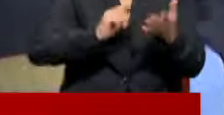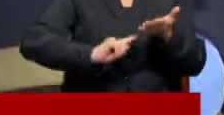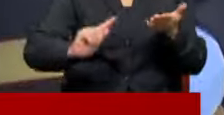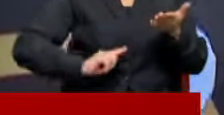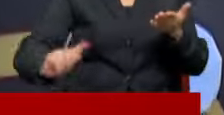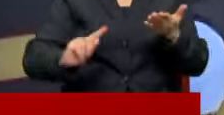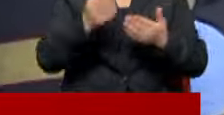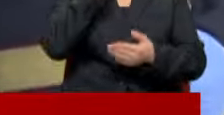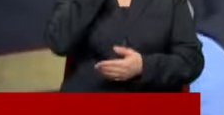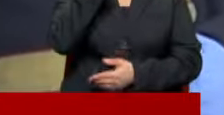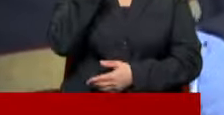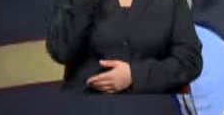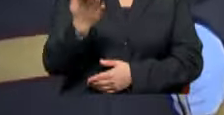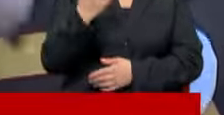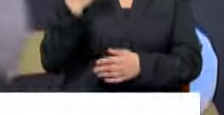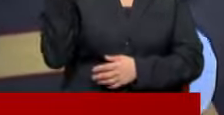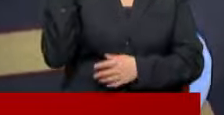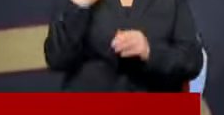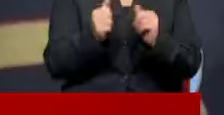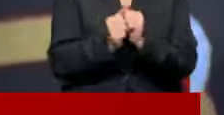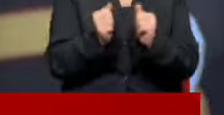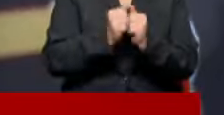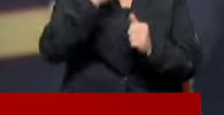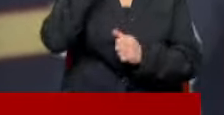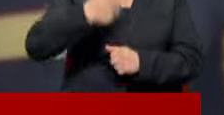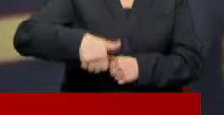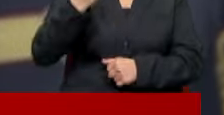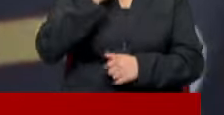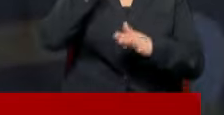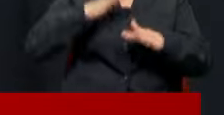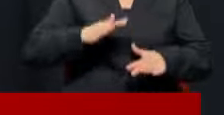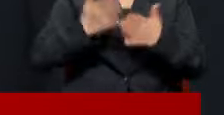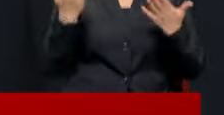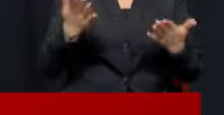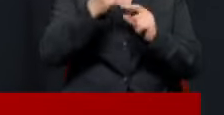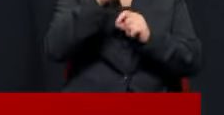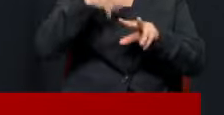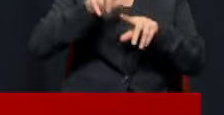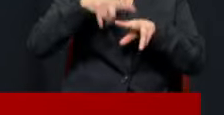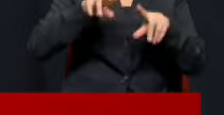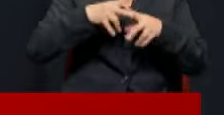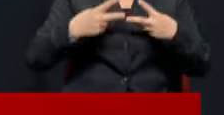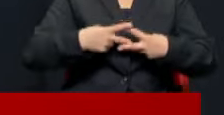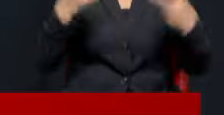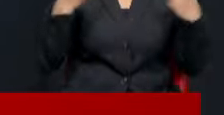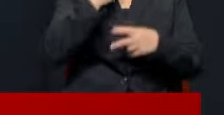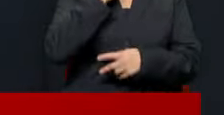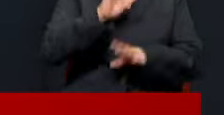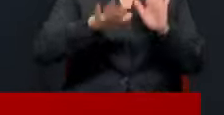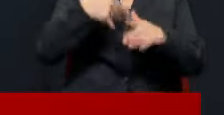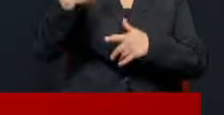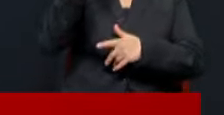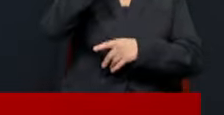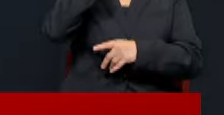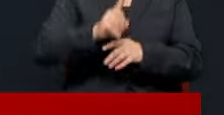düşerken Bahçeli de dışarıda komutanlarla birlikte Cumhurbaşkanını bekledi yine. Öcalan'a özgürlük çıkışından sonra kameralar